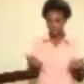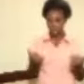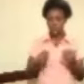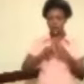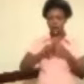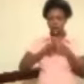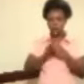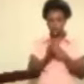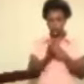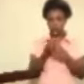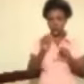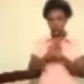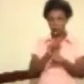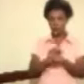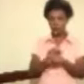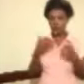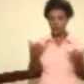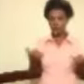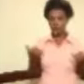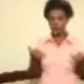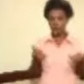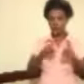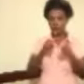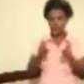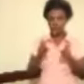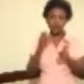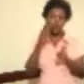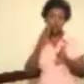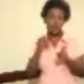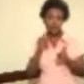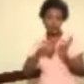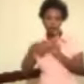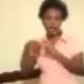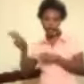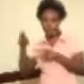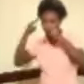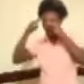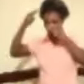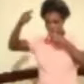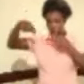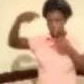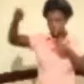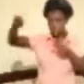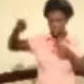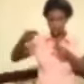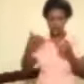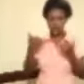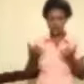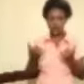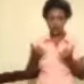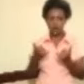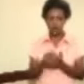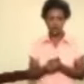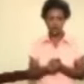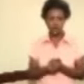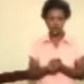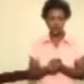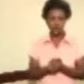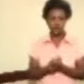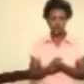problème, ça, qui fait que Vodia n'a pas eu de MINUSTA. La MINUSTA, pour parler de succès, devra s'en aller et réussir son projet.